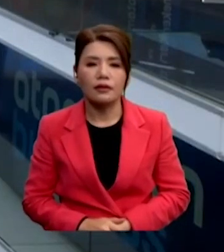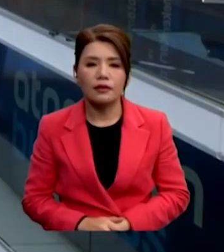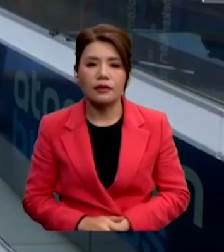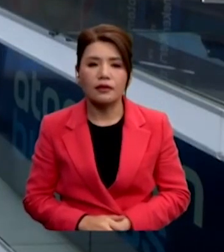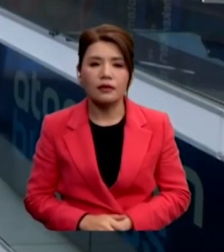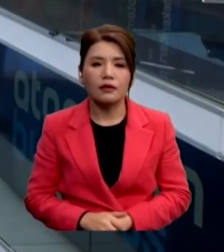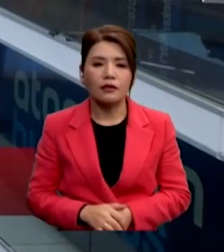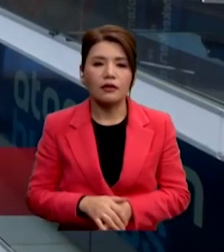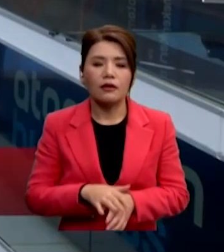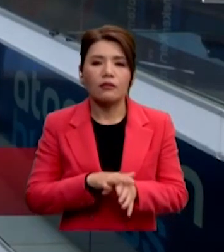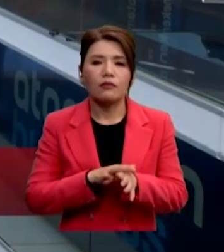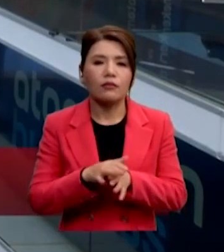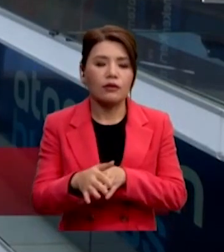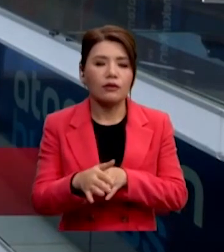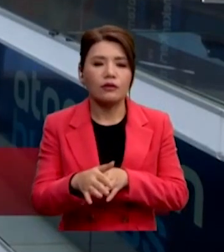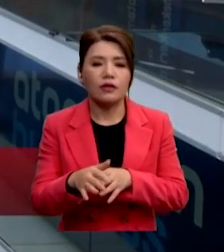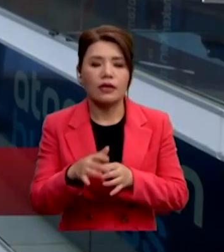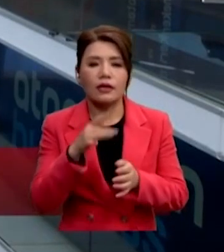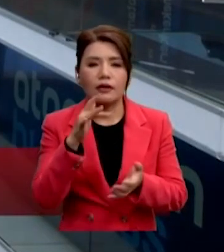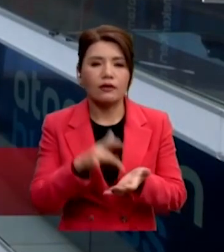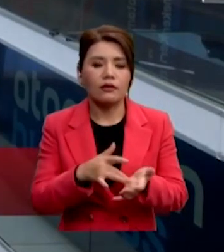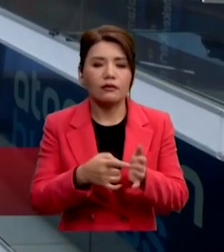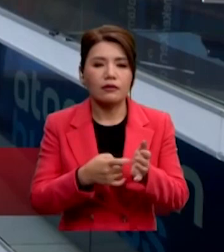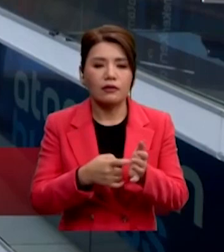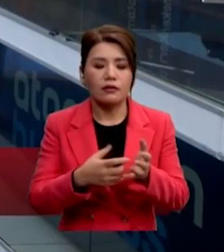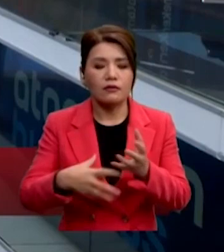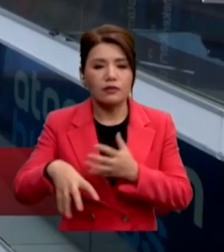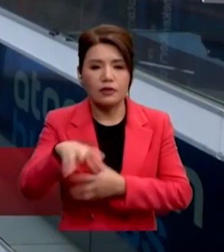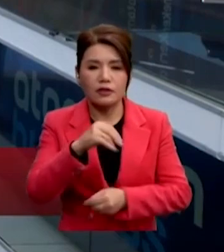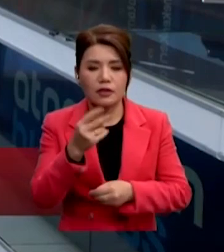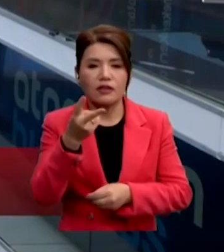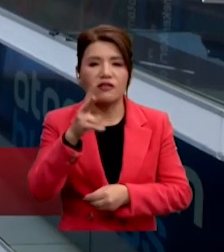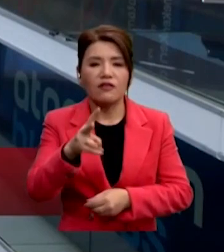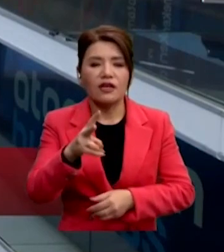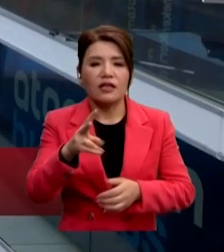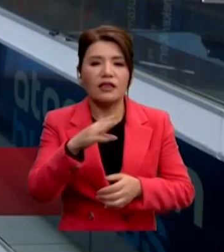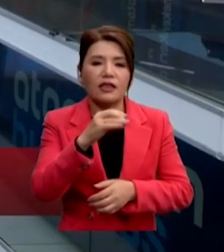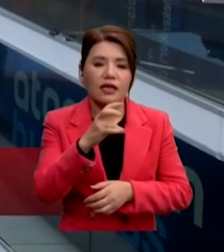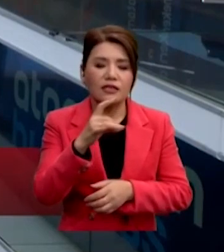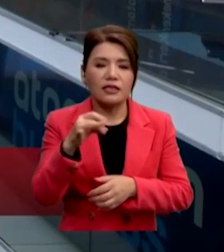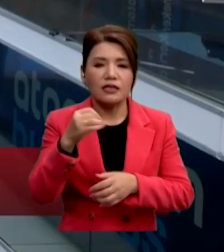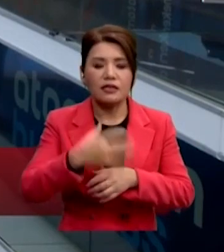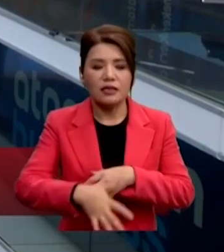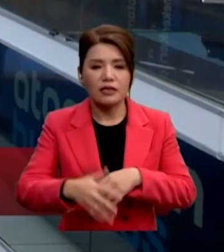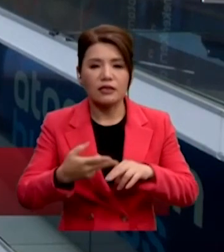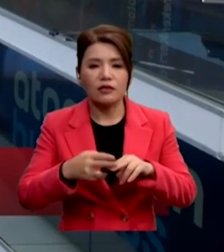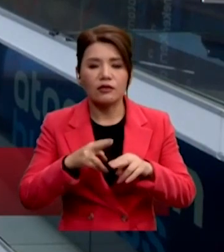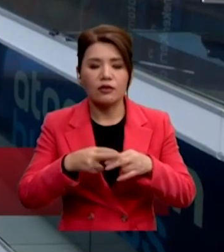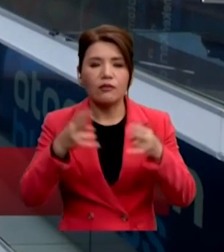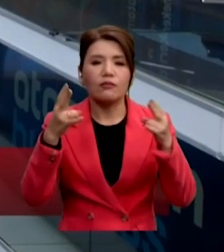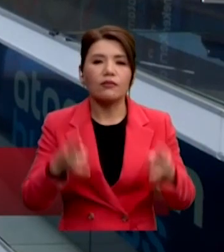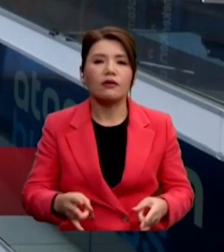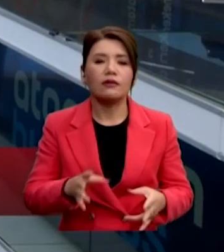В режиме полного блэкаута оказалась Караганда. На двух крупных станциях, это ТЭЦ-3 и Топарская ГРЭС, произошли техногенные аварии.